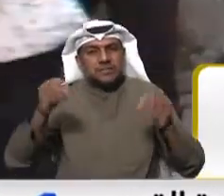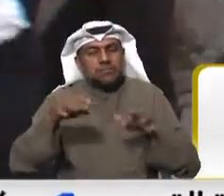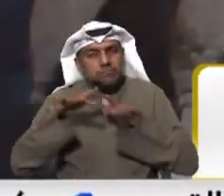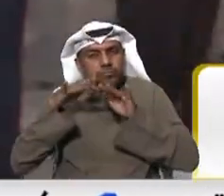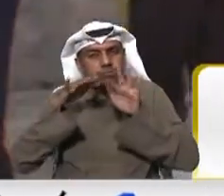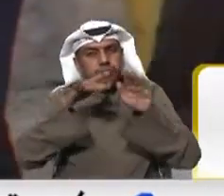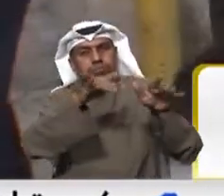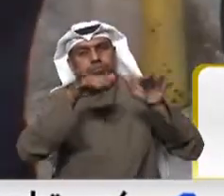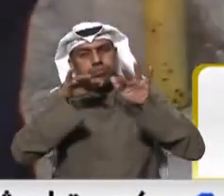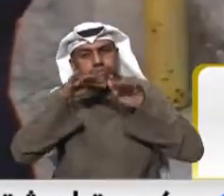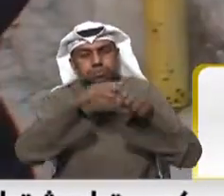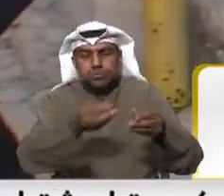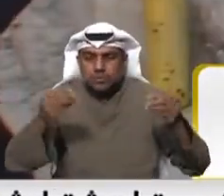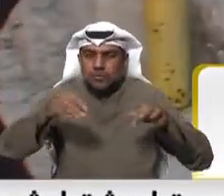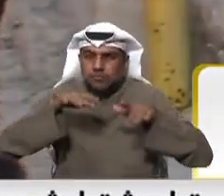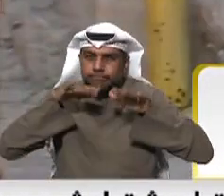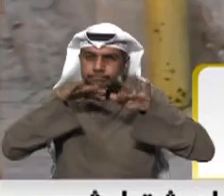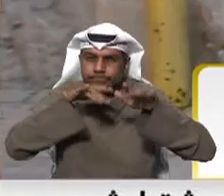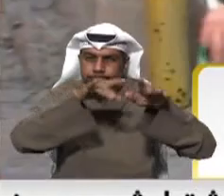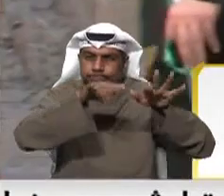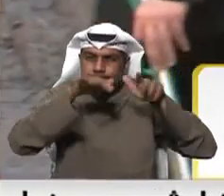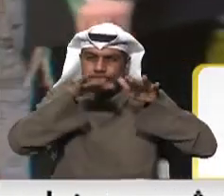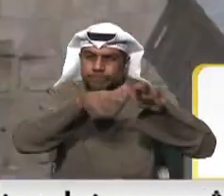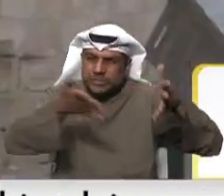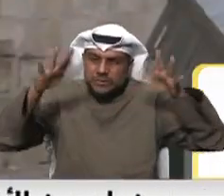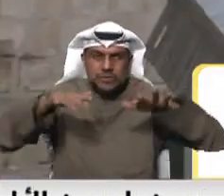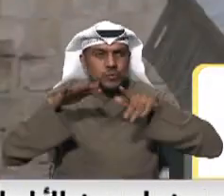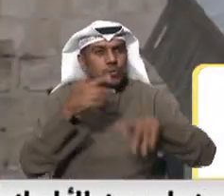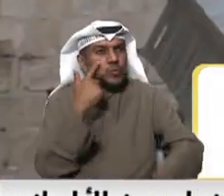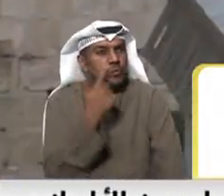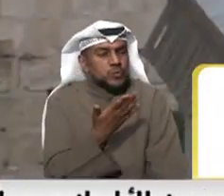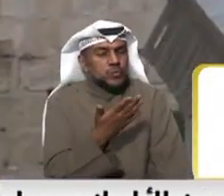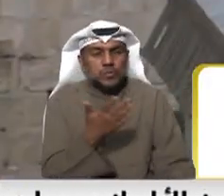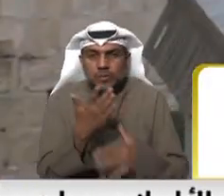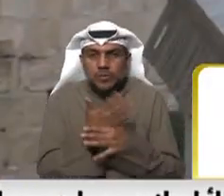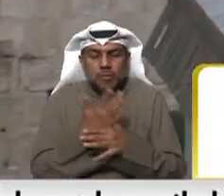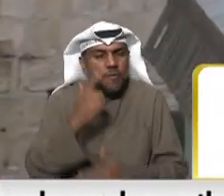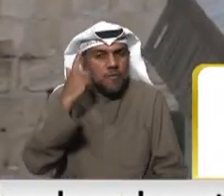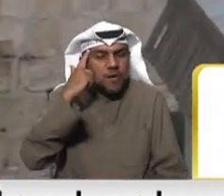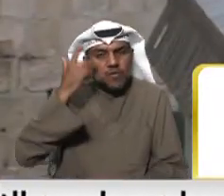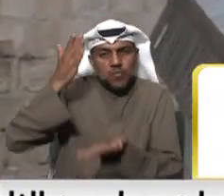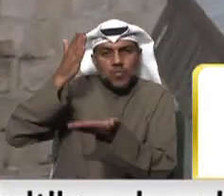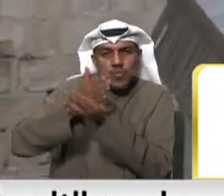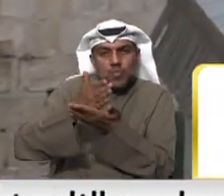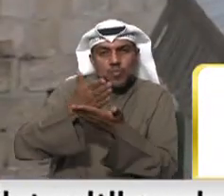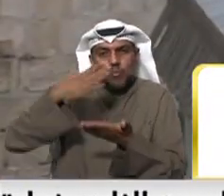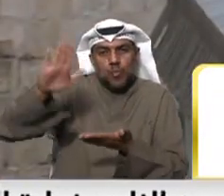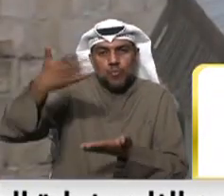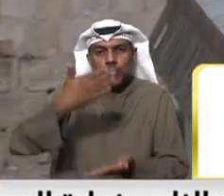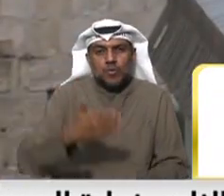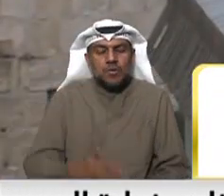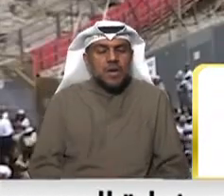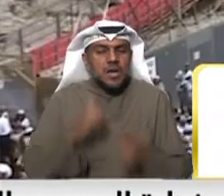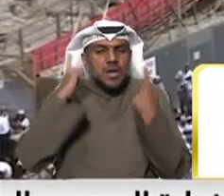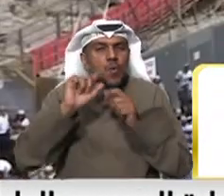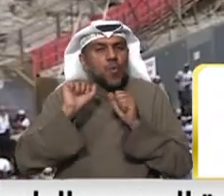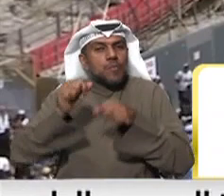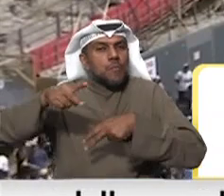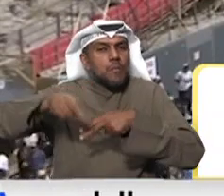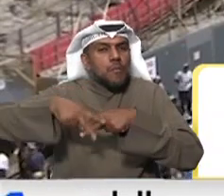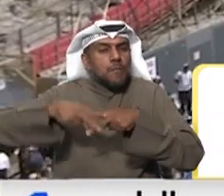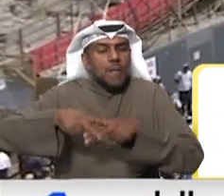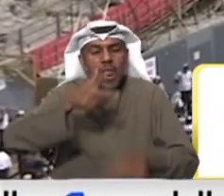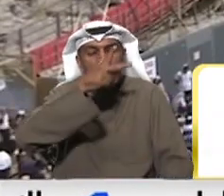ظل تخوف الأوقاف الإسلامية في القدس من محاولات تقسيم المسجد الأقصى وتغيير الوضع